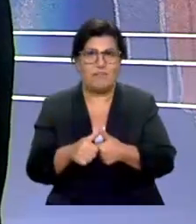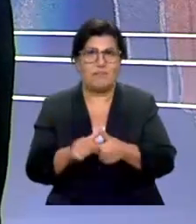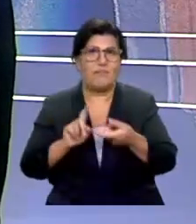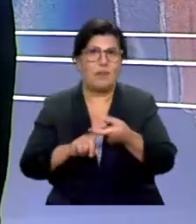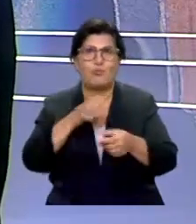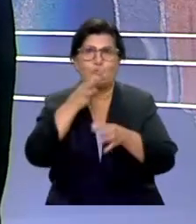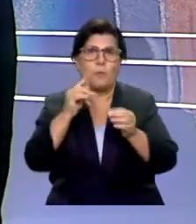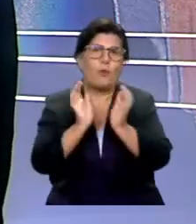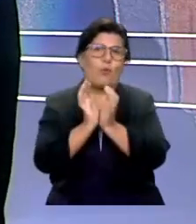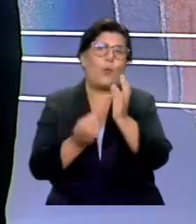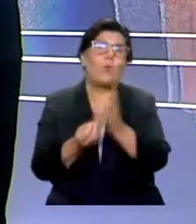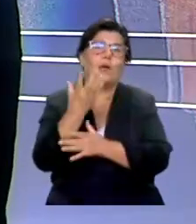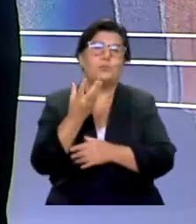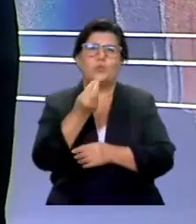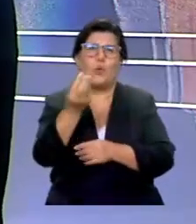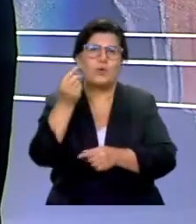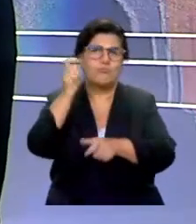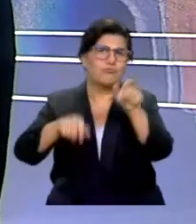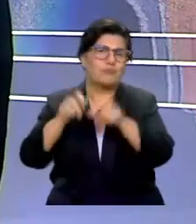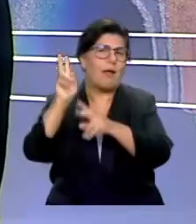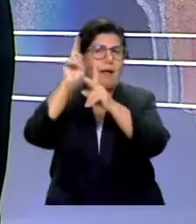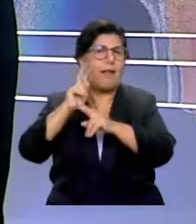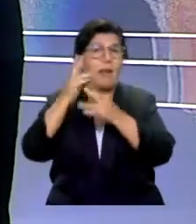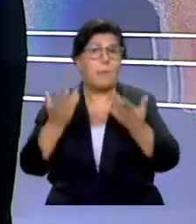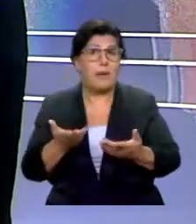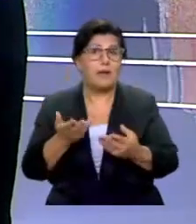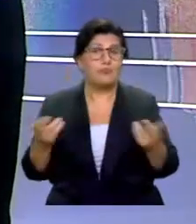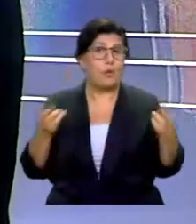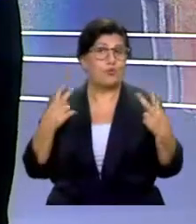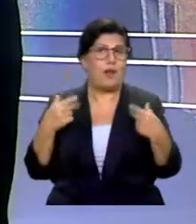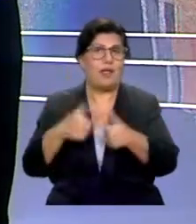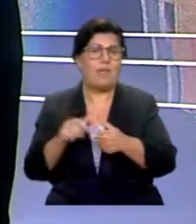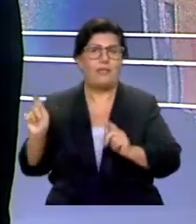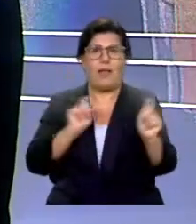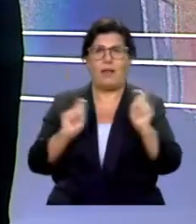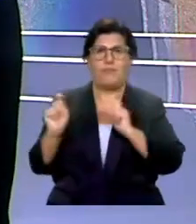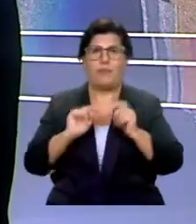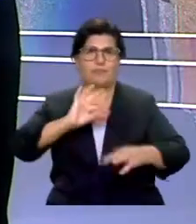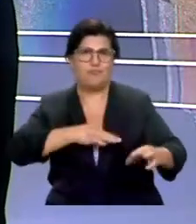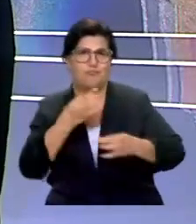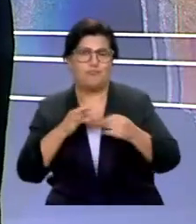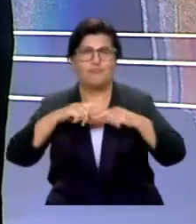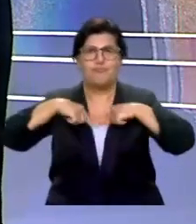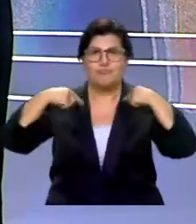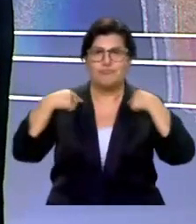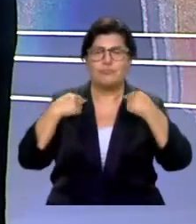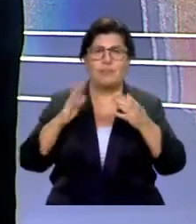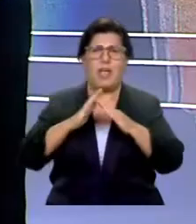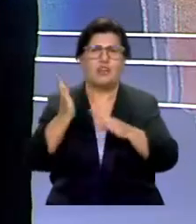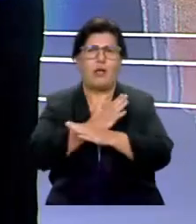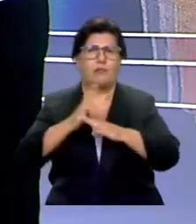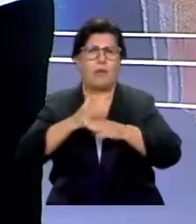Evlenmek, mutlu bir yuva kurmak birçok kişinin hayali ama gösterişli evlilik teklifleri, takı setleri, dayalı döşeli